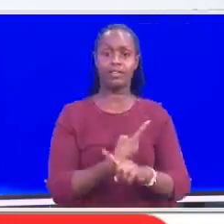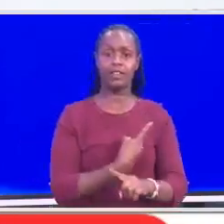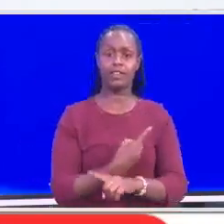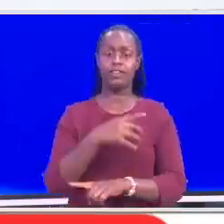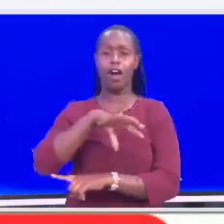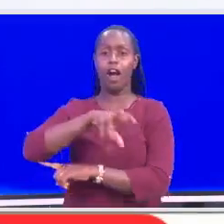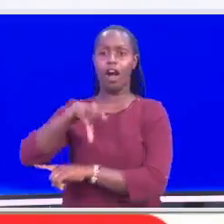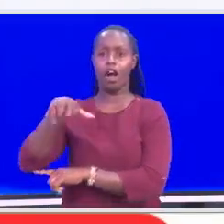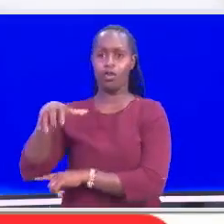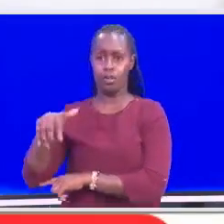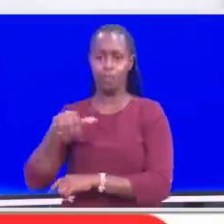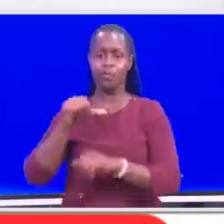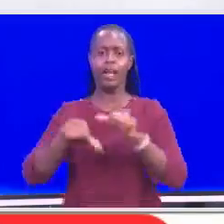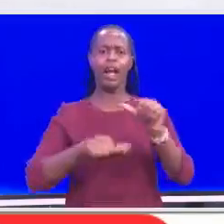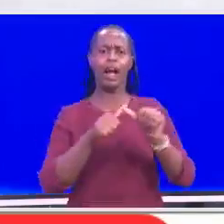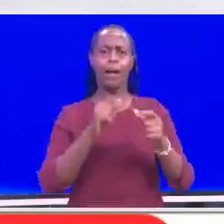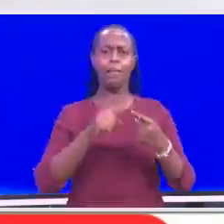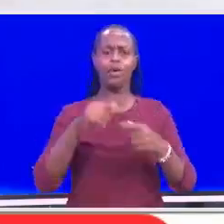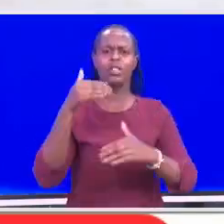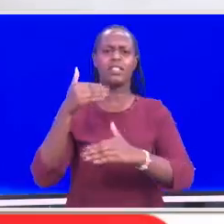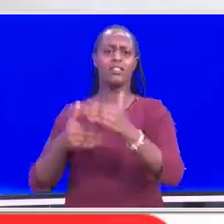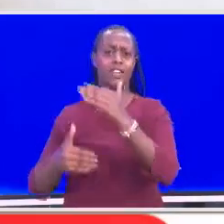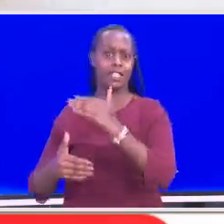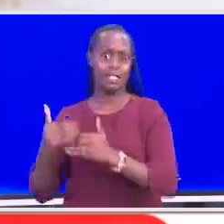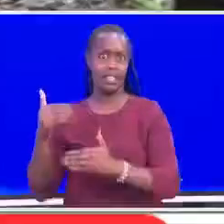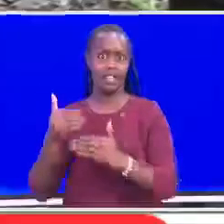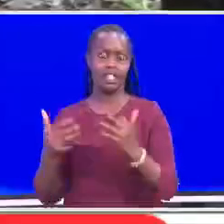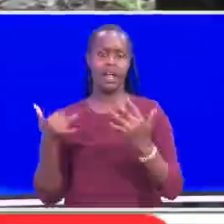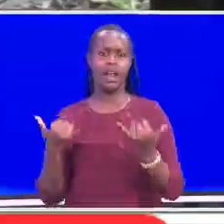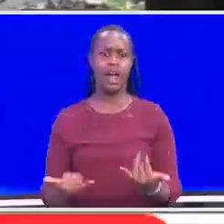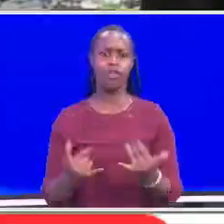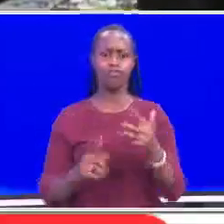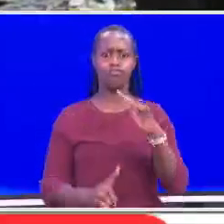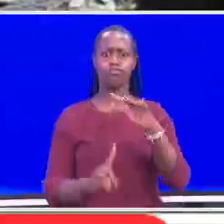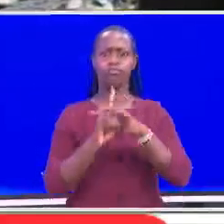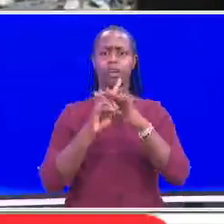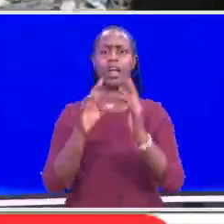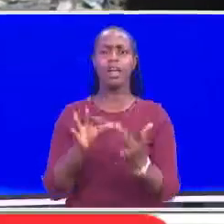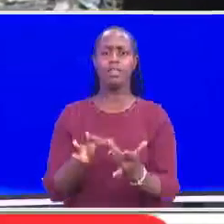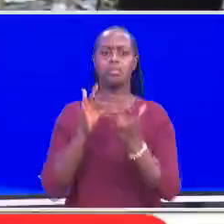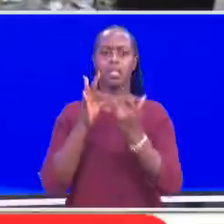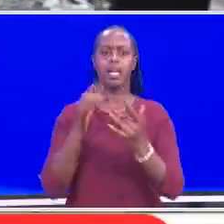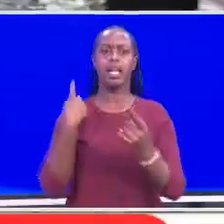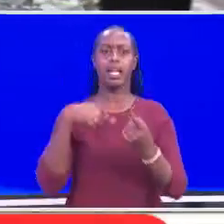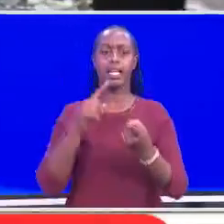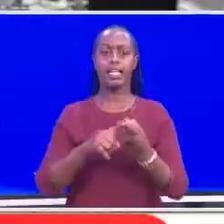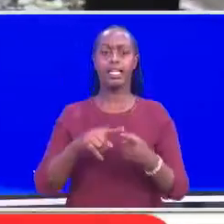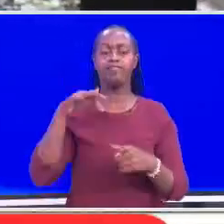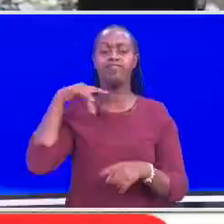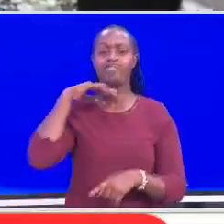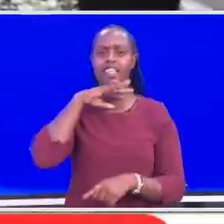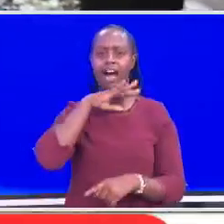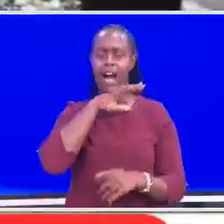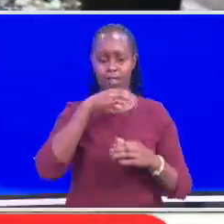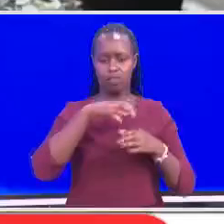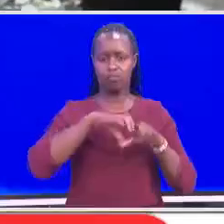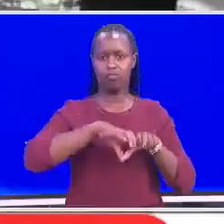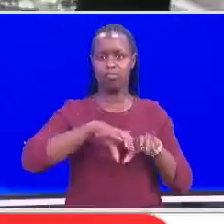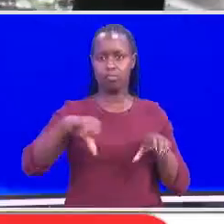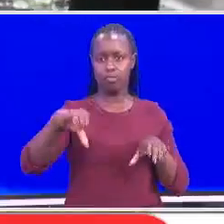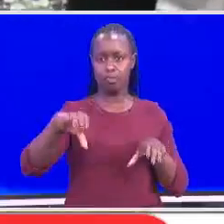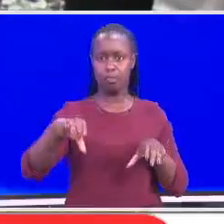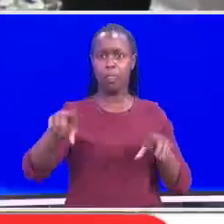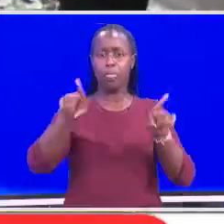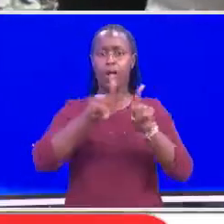la ujenzi wa miundo msingi duni likijitokeza, hasa mifereji ya maji taka katikati mwa mitaa mingi nchini Kenya. Hali